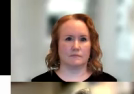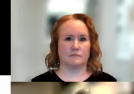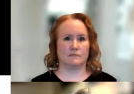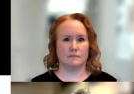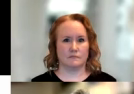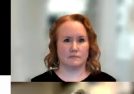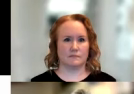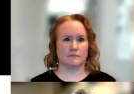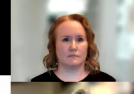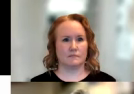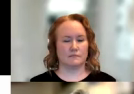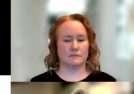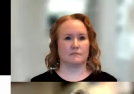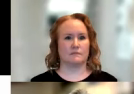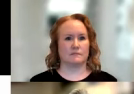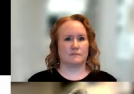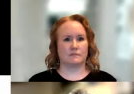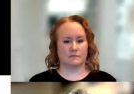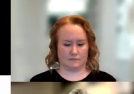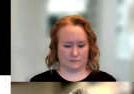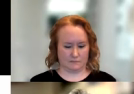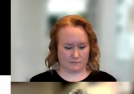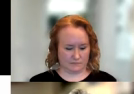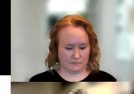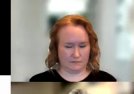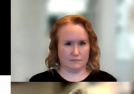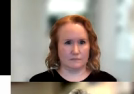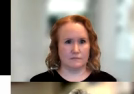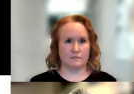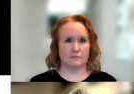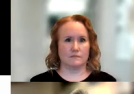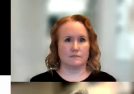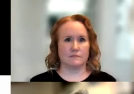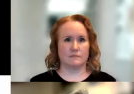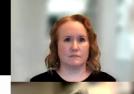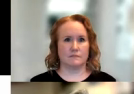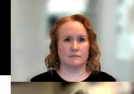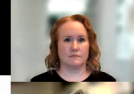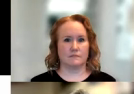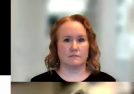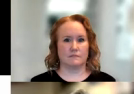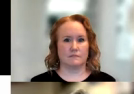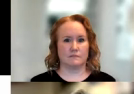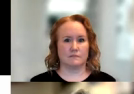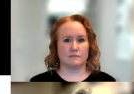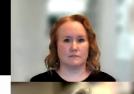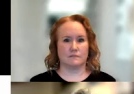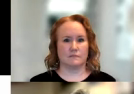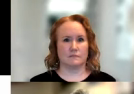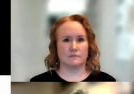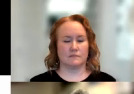2033, som jo har en ganske stor sats på nesten alle